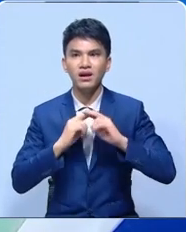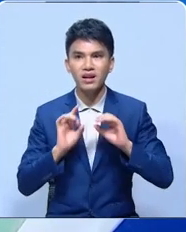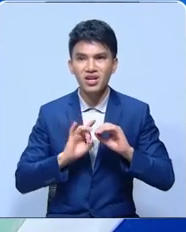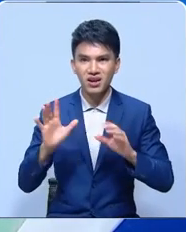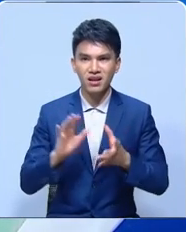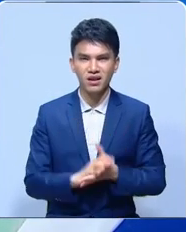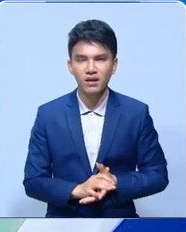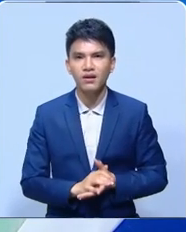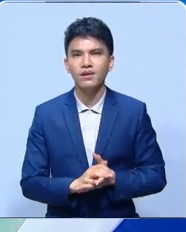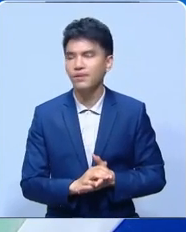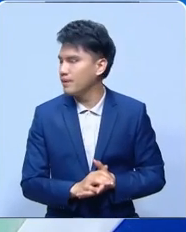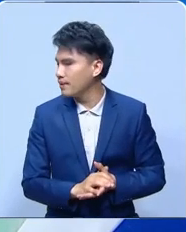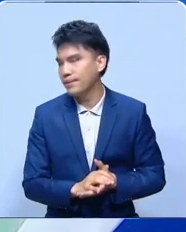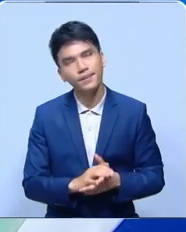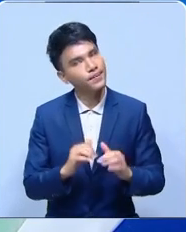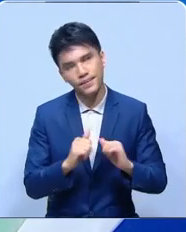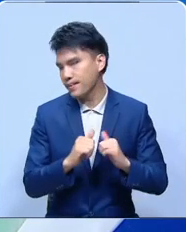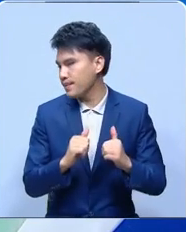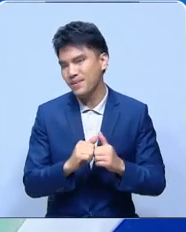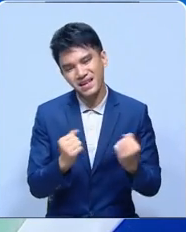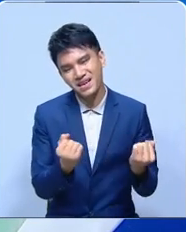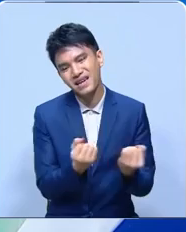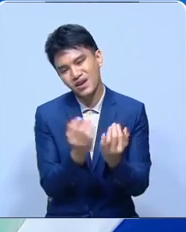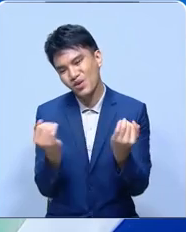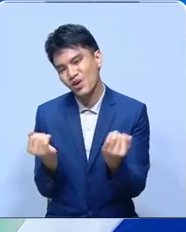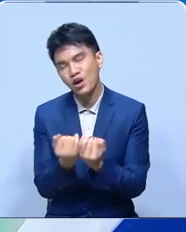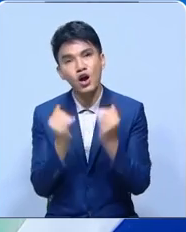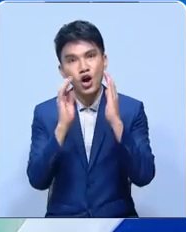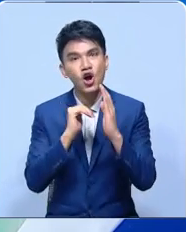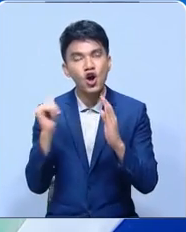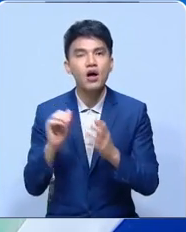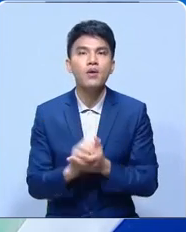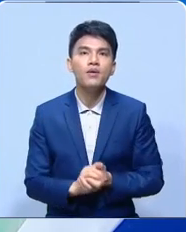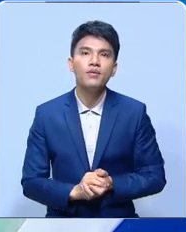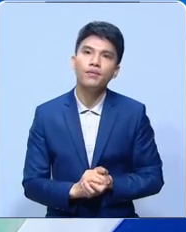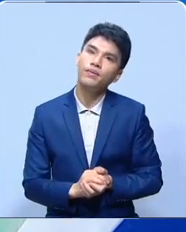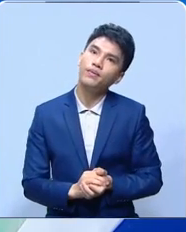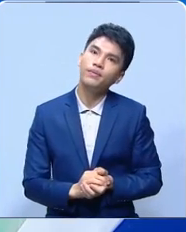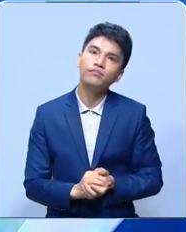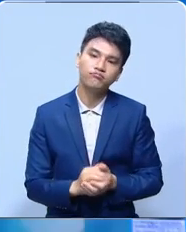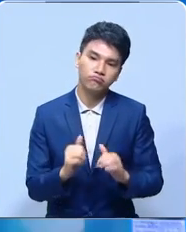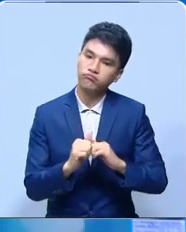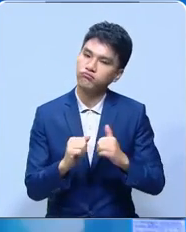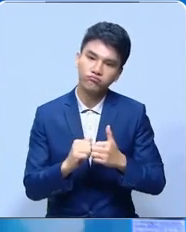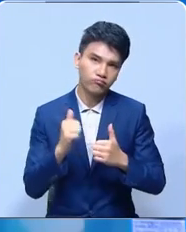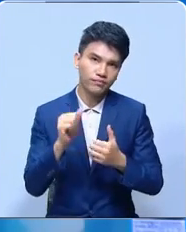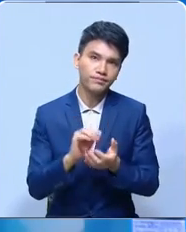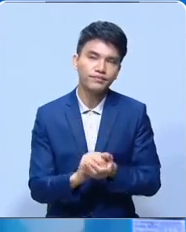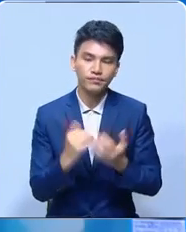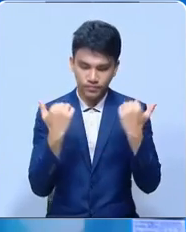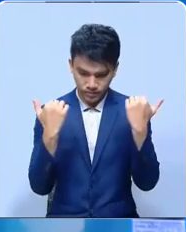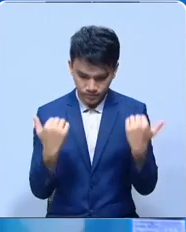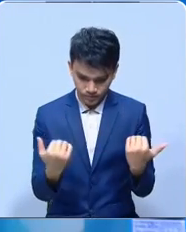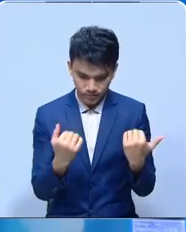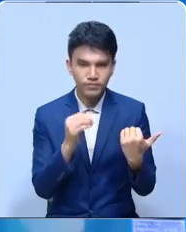างเดียว มันยังไปก่อเหตุสร้างความเดือดร้อนรำคาญหรือบางเหตุก็อาจจะเลยเถิดไปเป็นเหตุอาชญากรรมคราวนี้ที่ร้อย